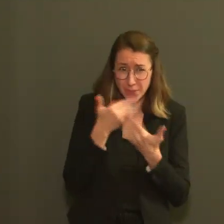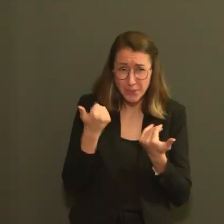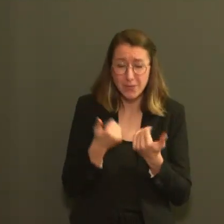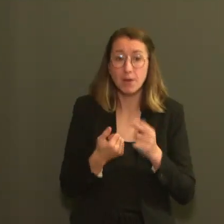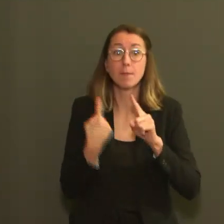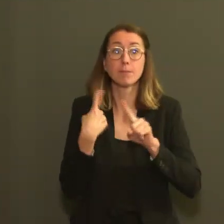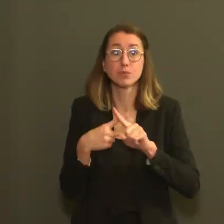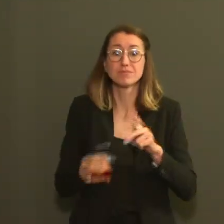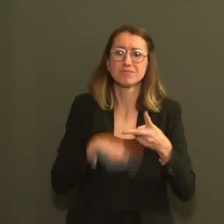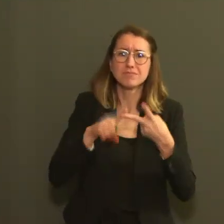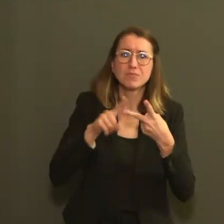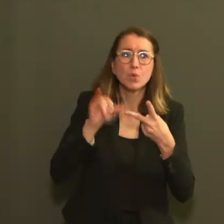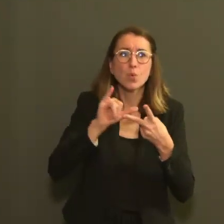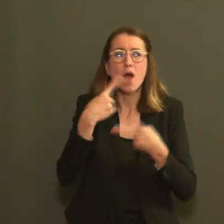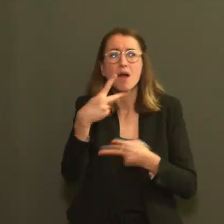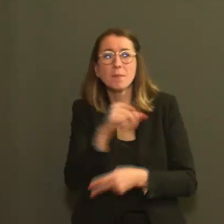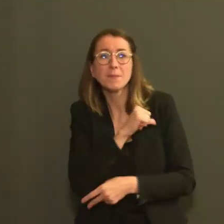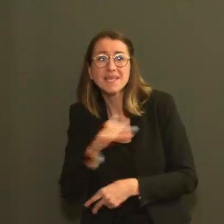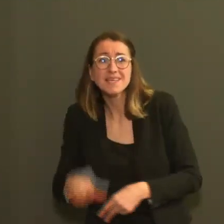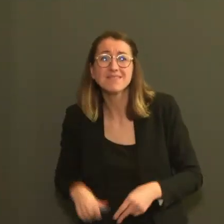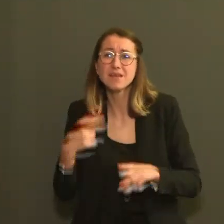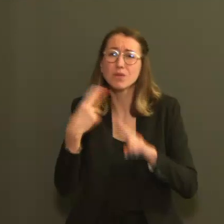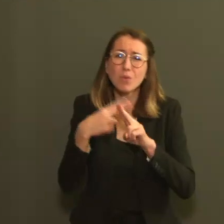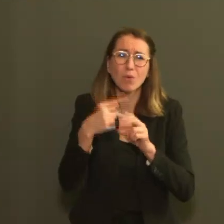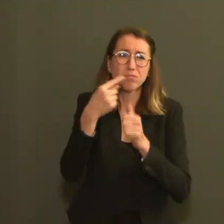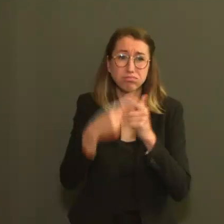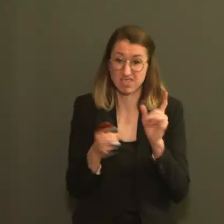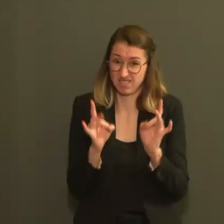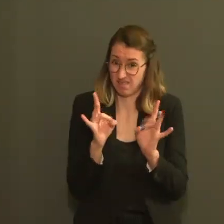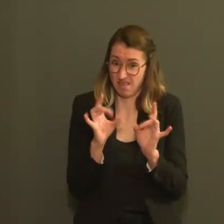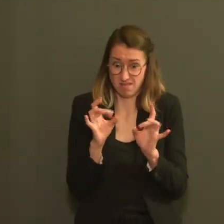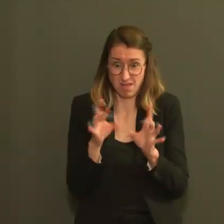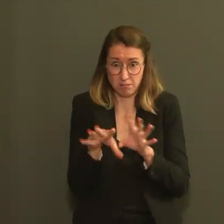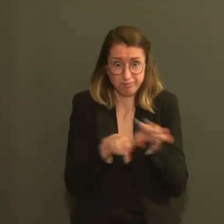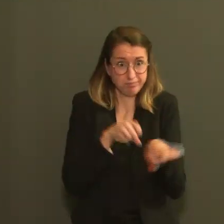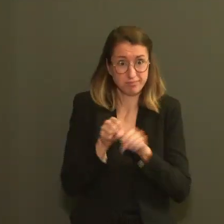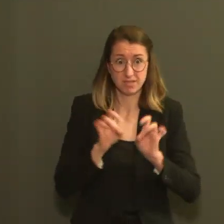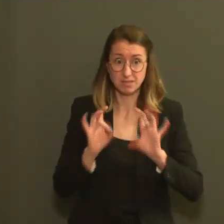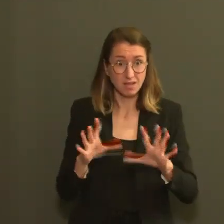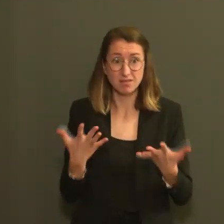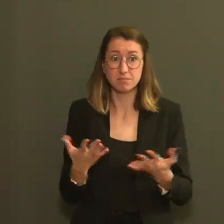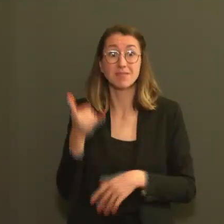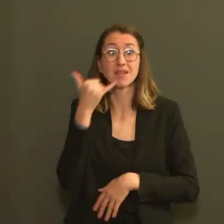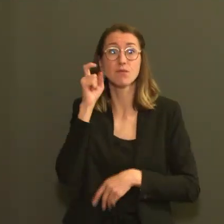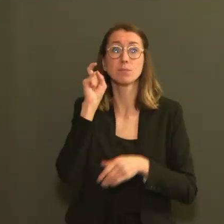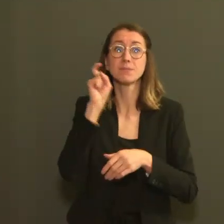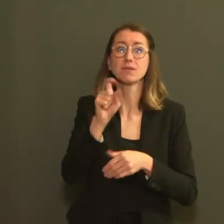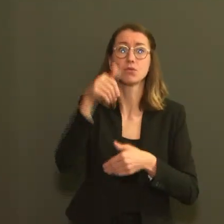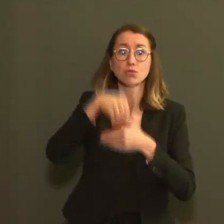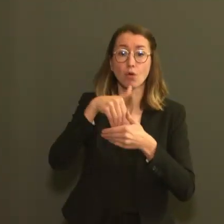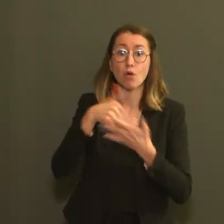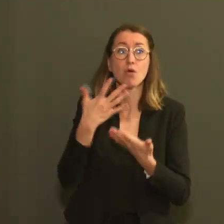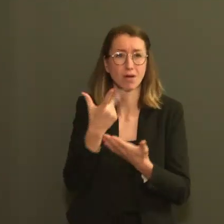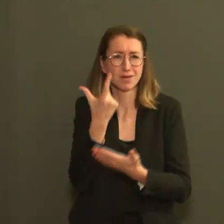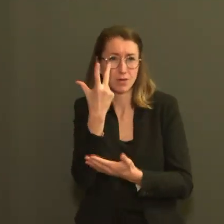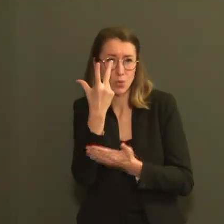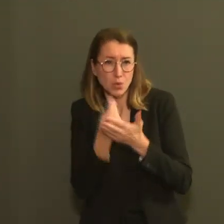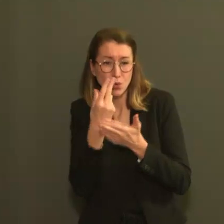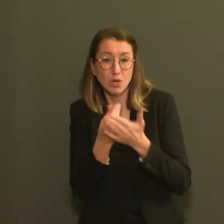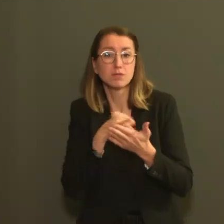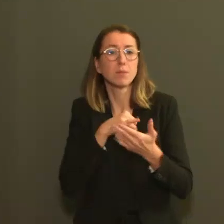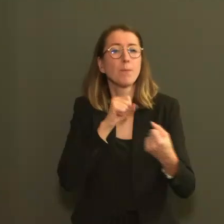Elle note juste dans votre téléphone, et donc pas sur une base de données centrale non plus, elle note dans votre téléphone les autres apps que vous allez croiser à